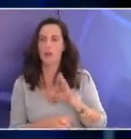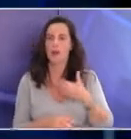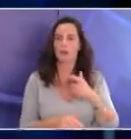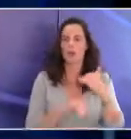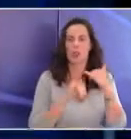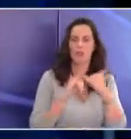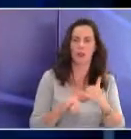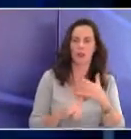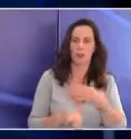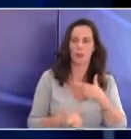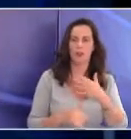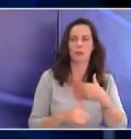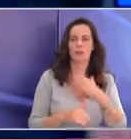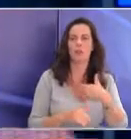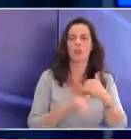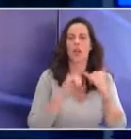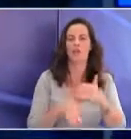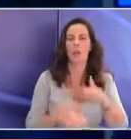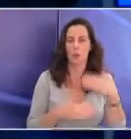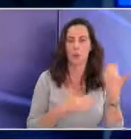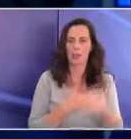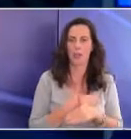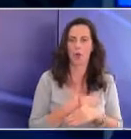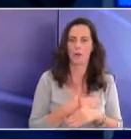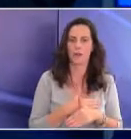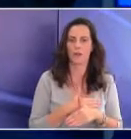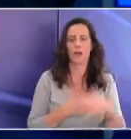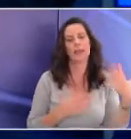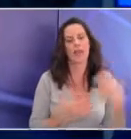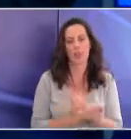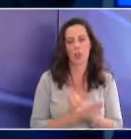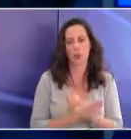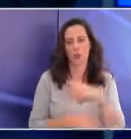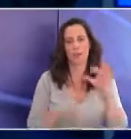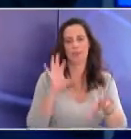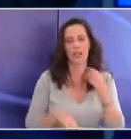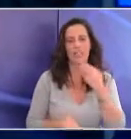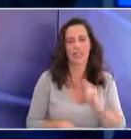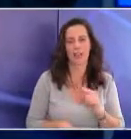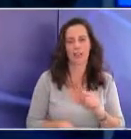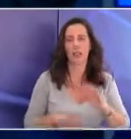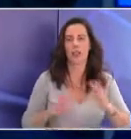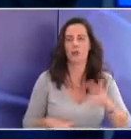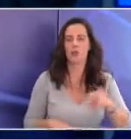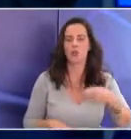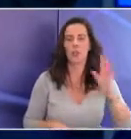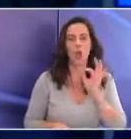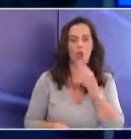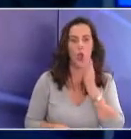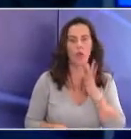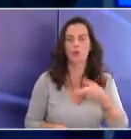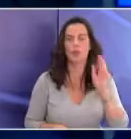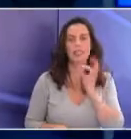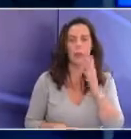לנו, רגע, אני רק אגיד, זה מה שגם מה שיביא לנו בסוף, את הניצחונות בנבחרת ישראל. כי ככל שיותר נוער, ככל